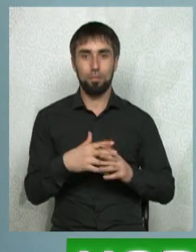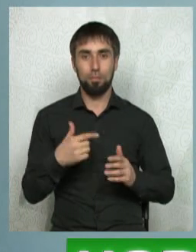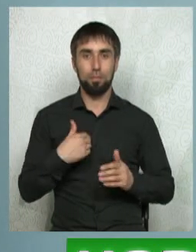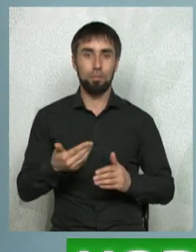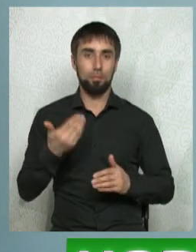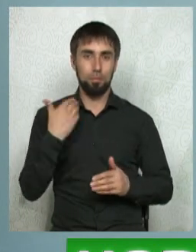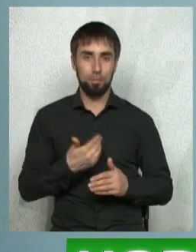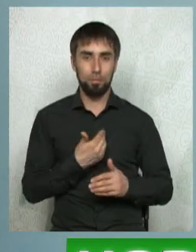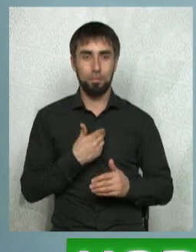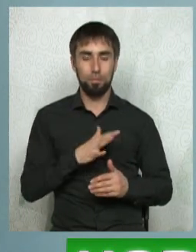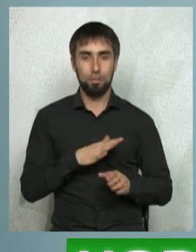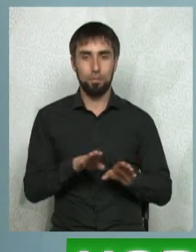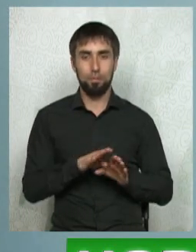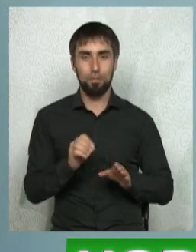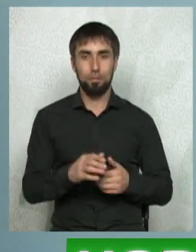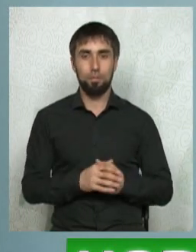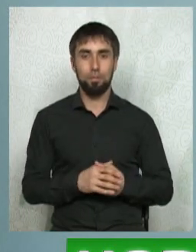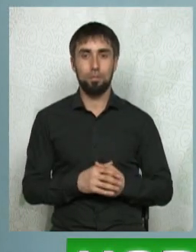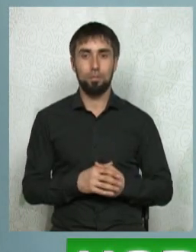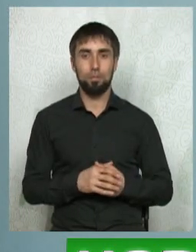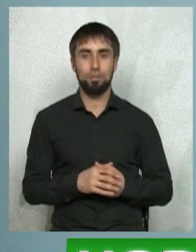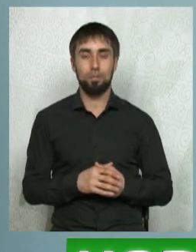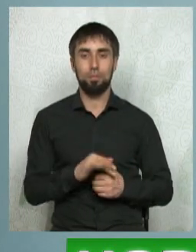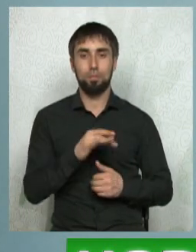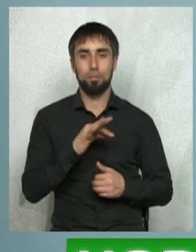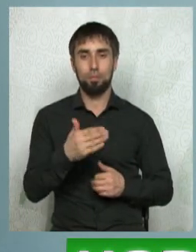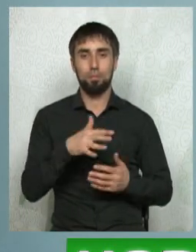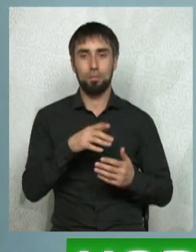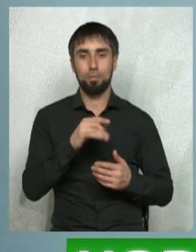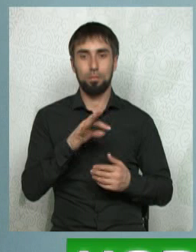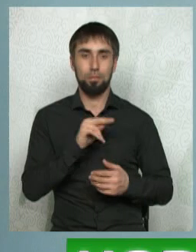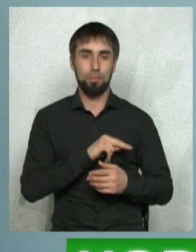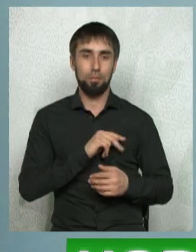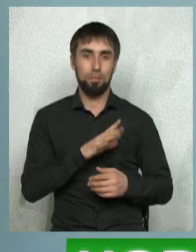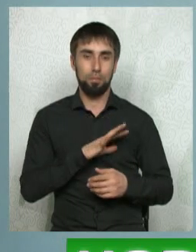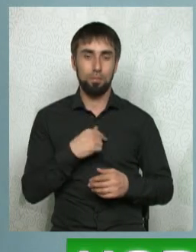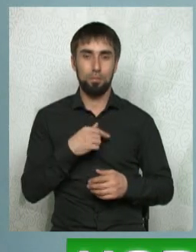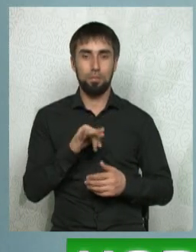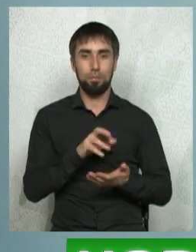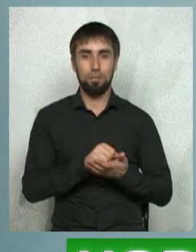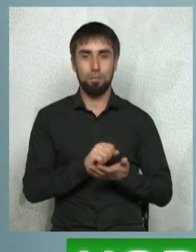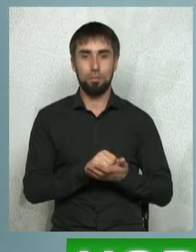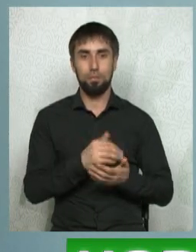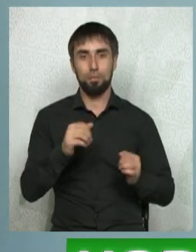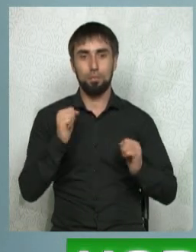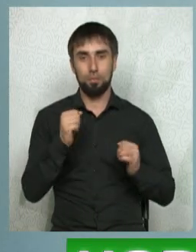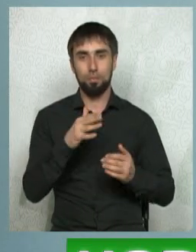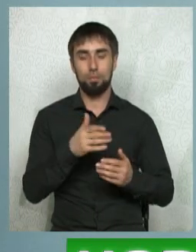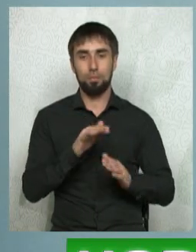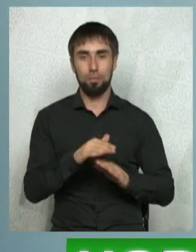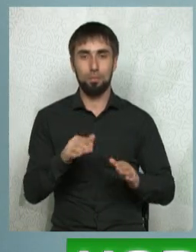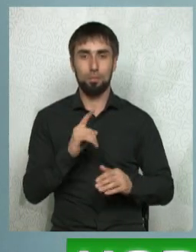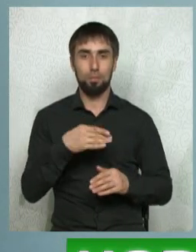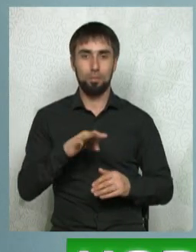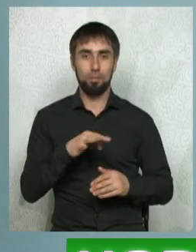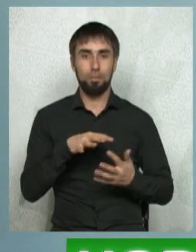давно хотел тоже обосноваться, вот именно в Икажево работать там, заняться спортсменами, детьми, потому